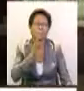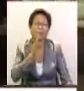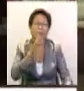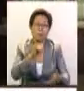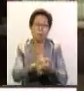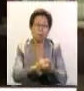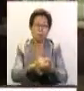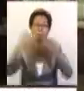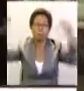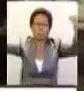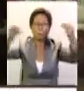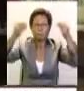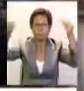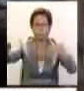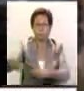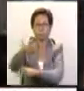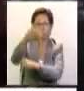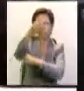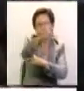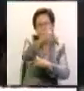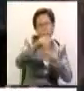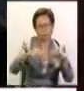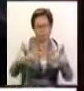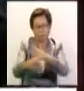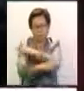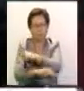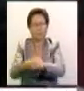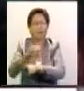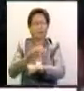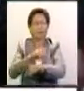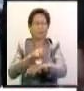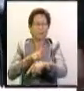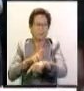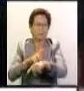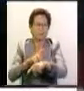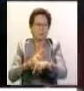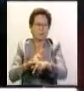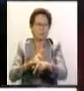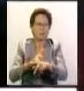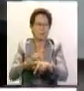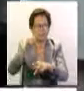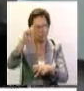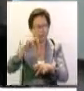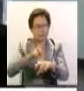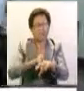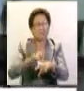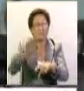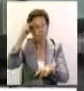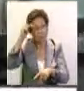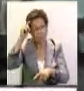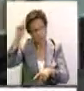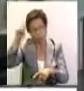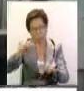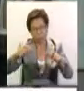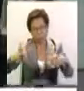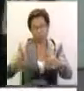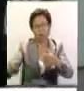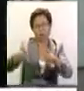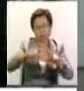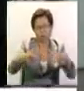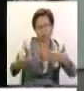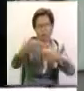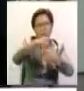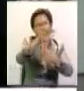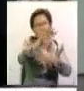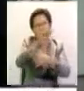demikian selepas majlis penyerahan bendera kontijen negeri di Kompleks Belia dan Sukan Kuala Terengganu. Kontijen turut disertai